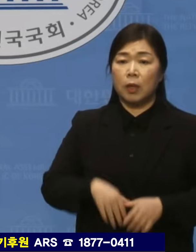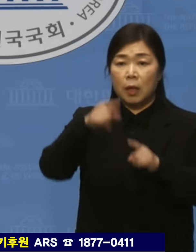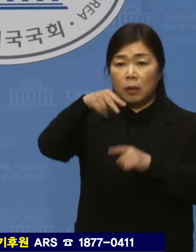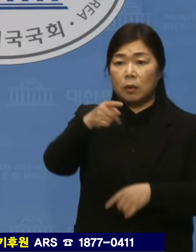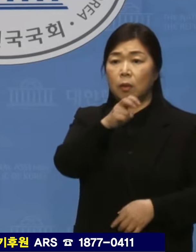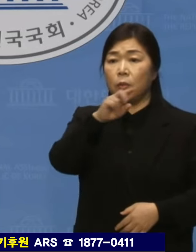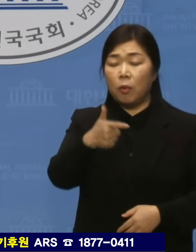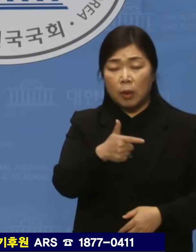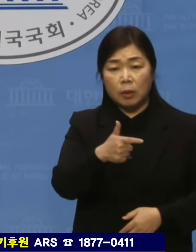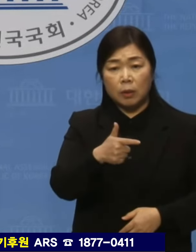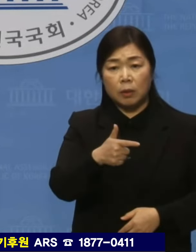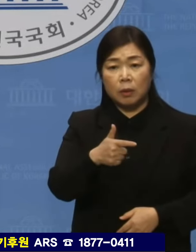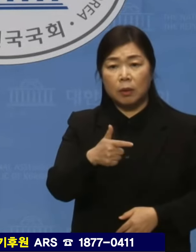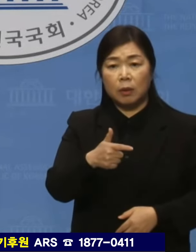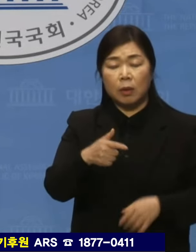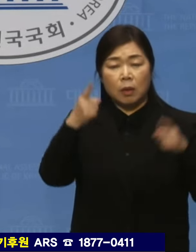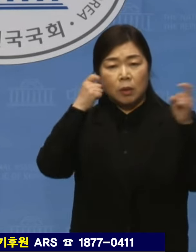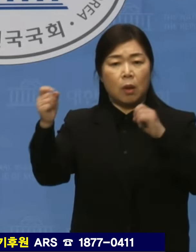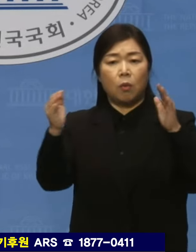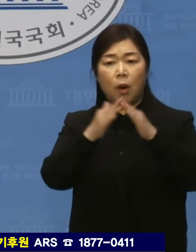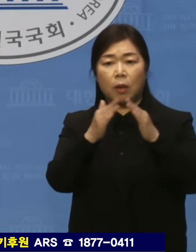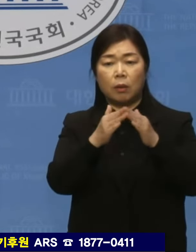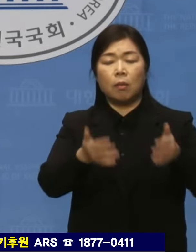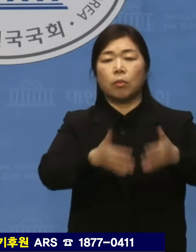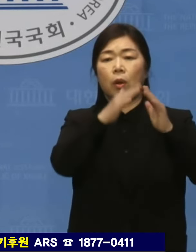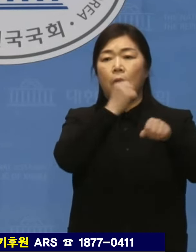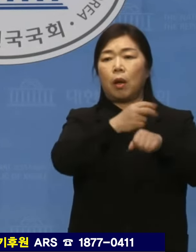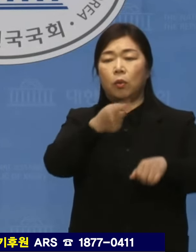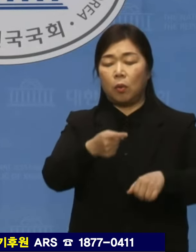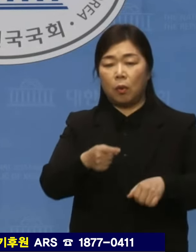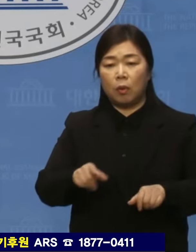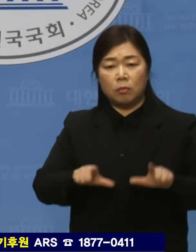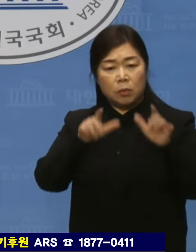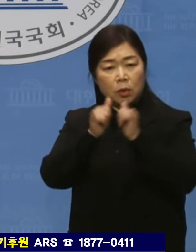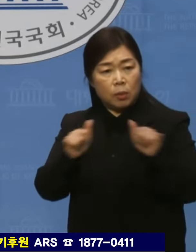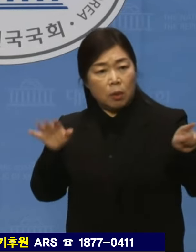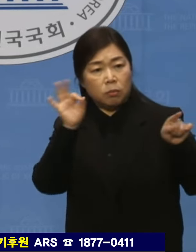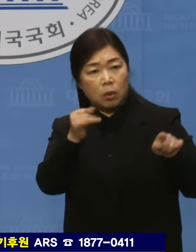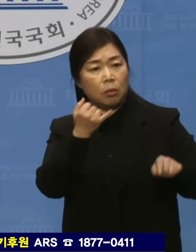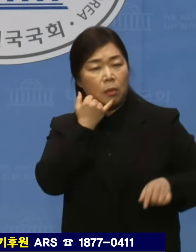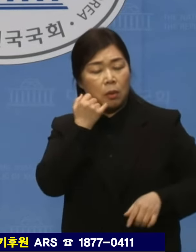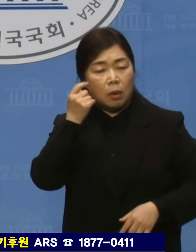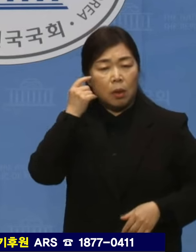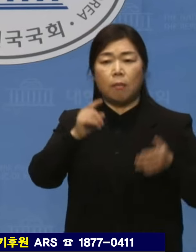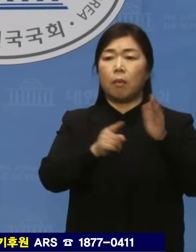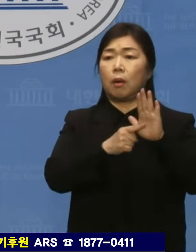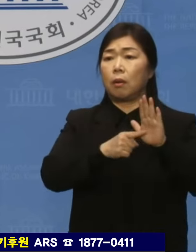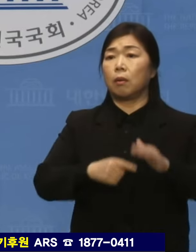건립해도 시민들이 개방감을 느낄 수 있다는 황당한 변명만 내놨습니다.